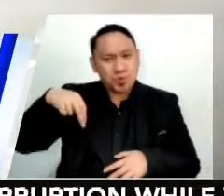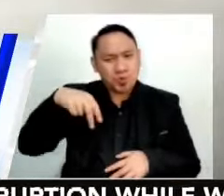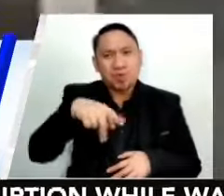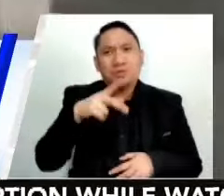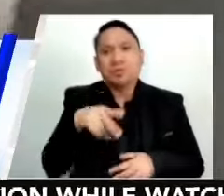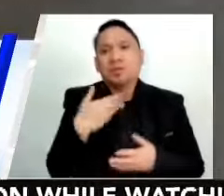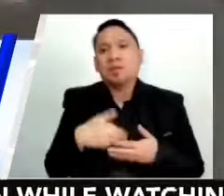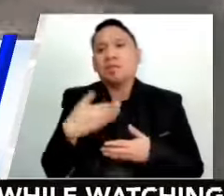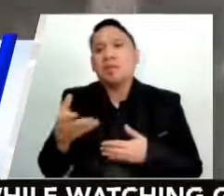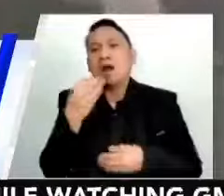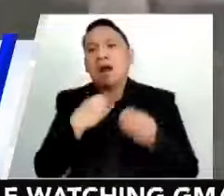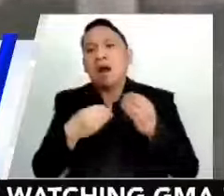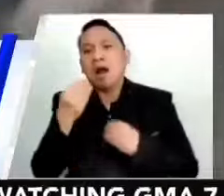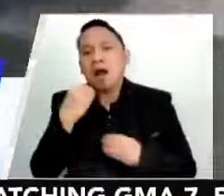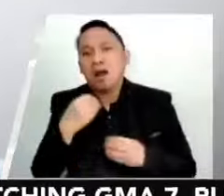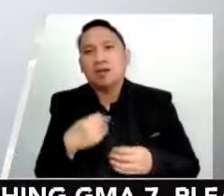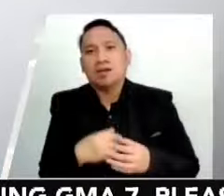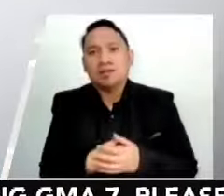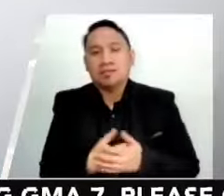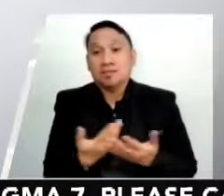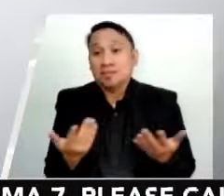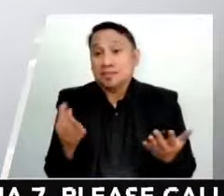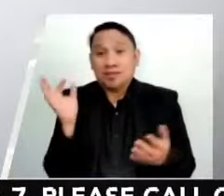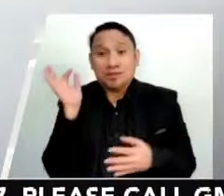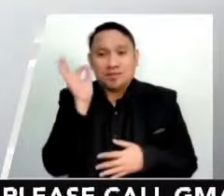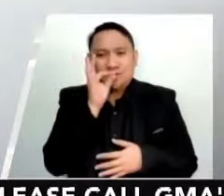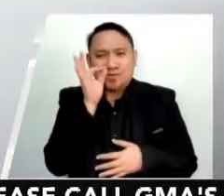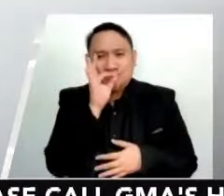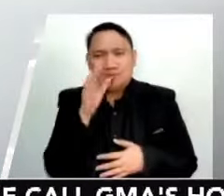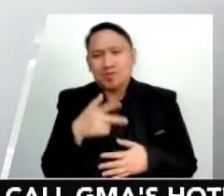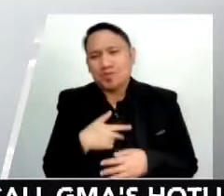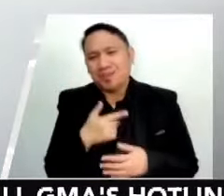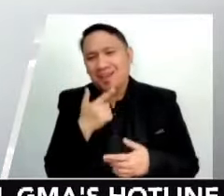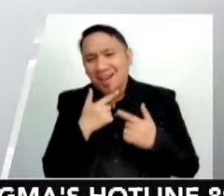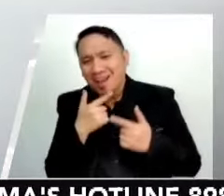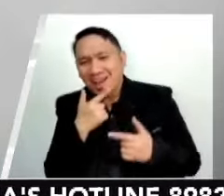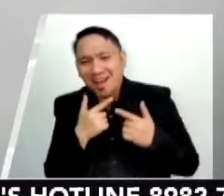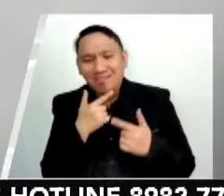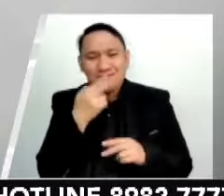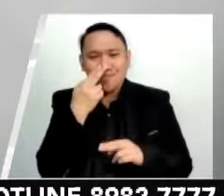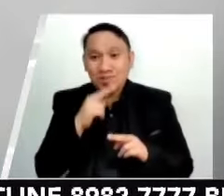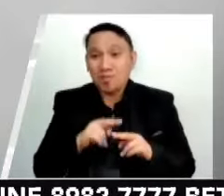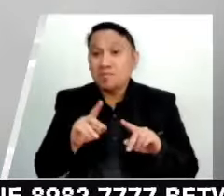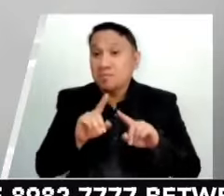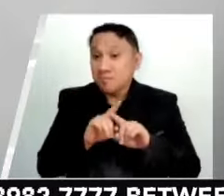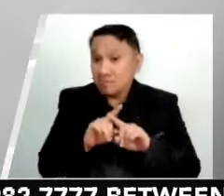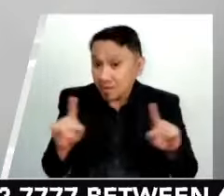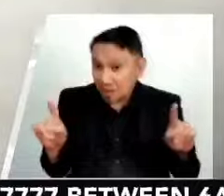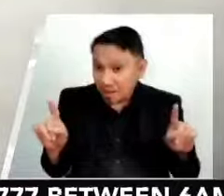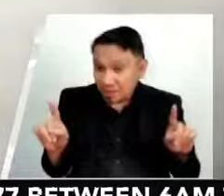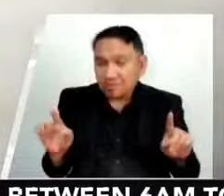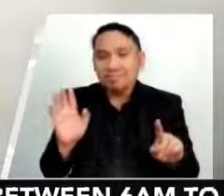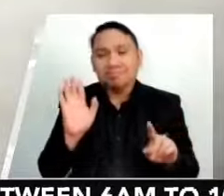makakain. Likas man sa mga Pinoy ang maging kwela maski sa gitna ng unos. Paalala po, hanggang